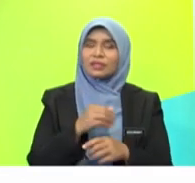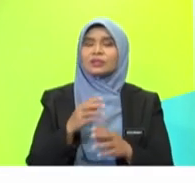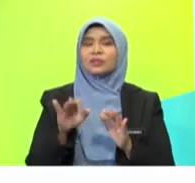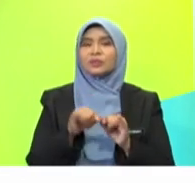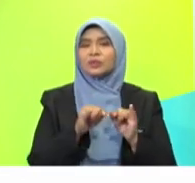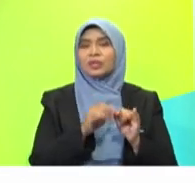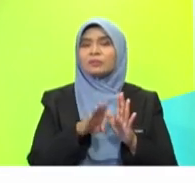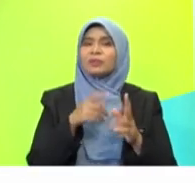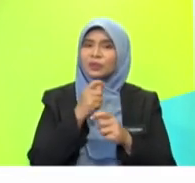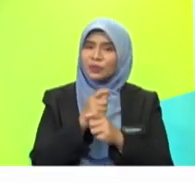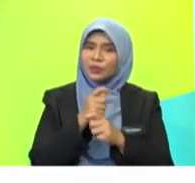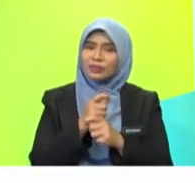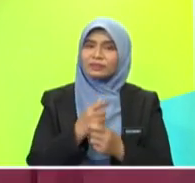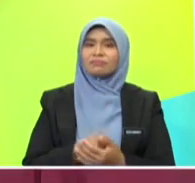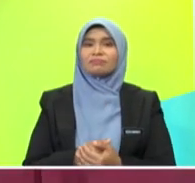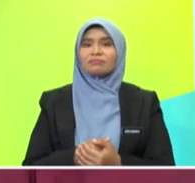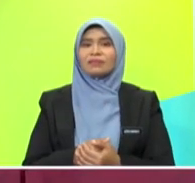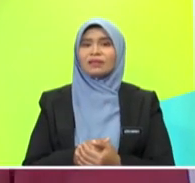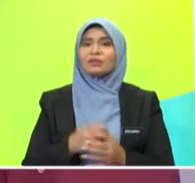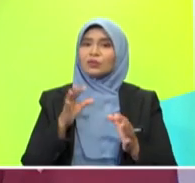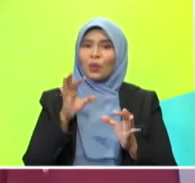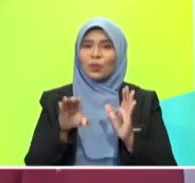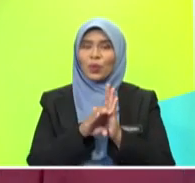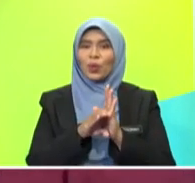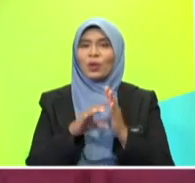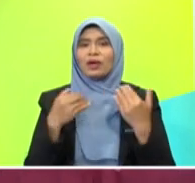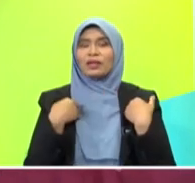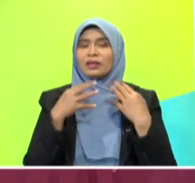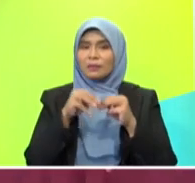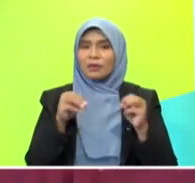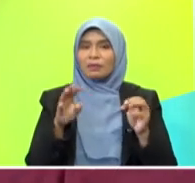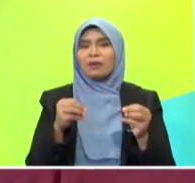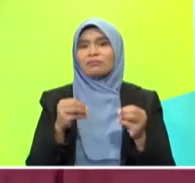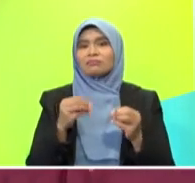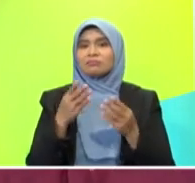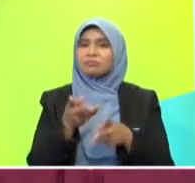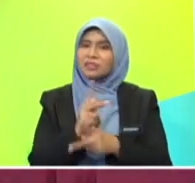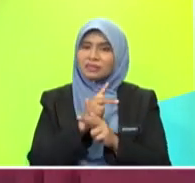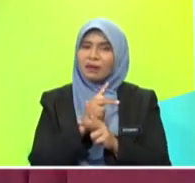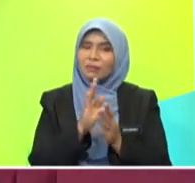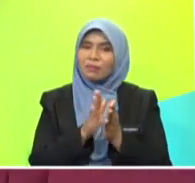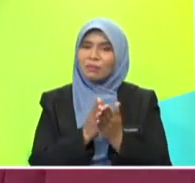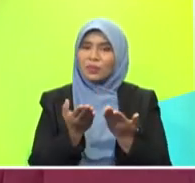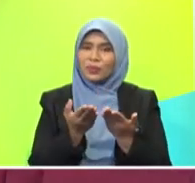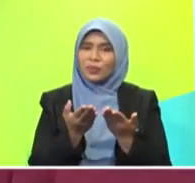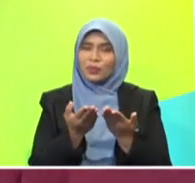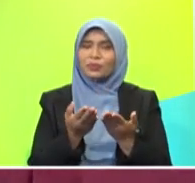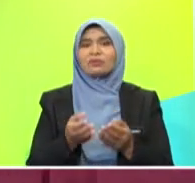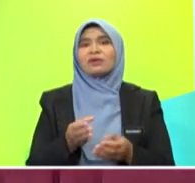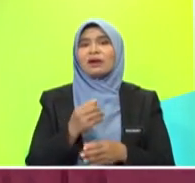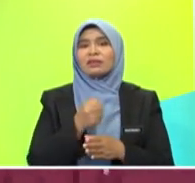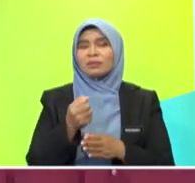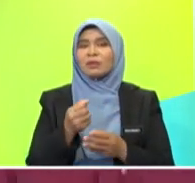di kontes kalau ada muridnya Pinjam Buku atau memulangkan puku dia yang bertanggung jawab